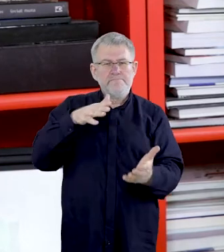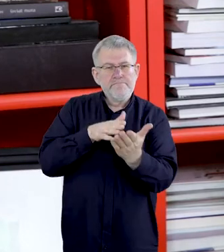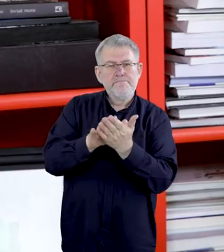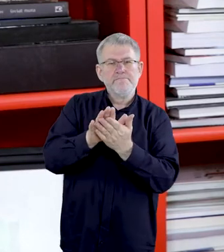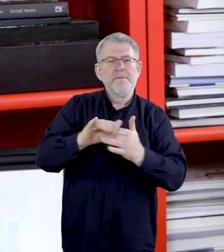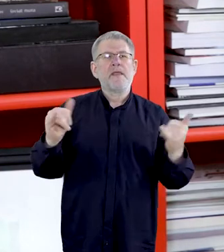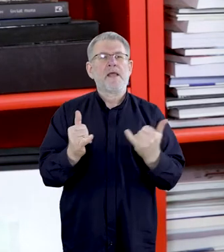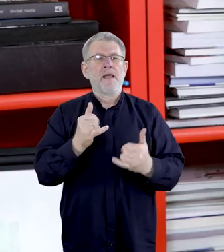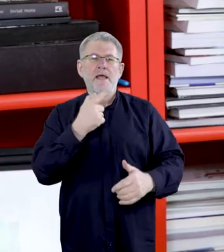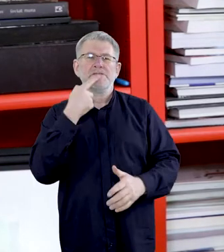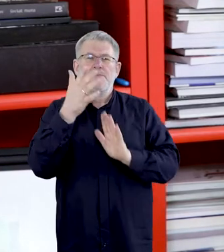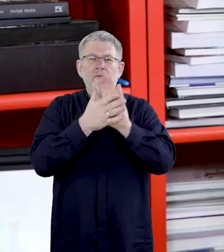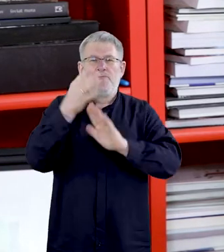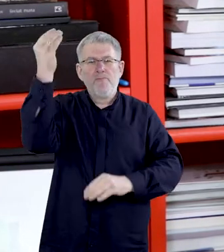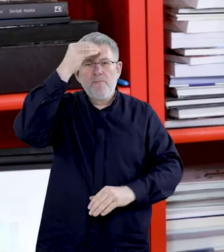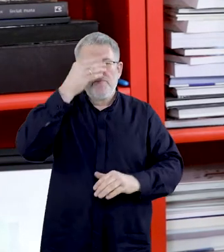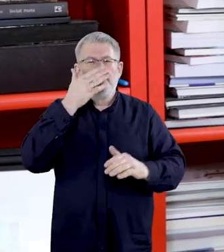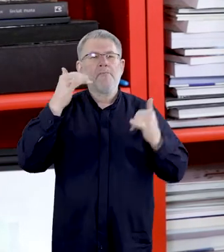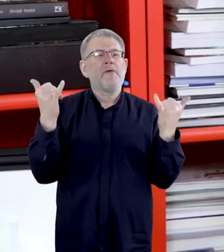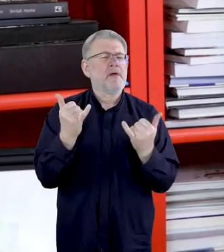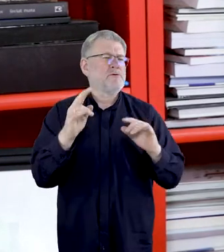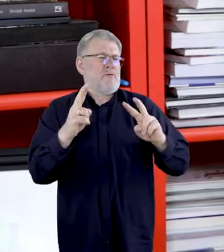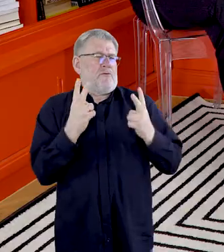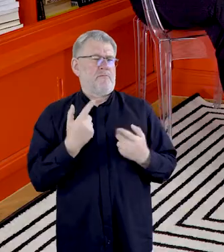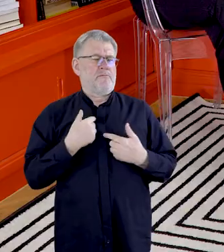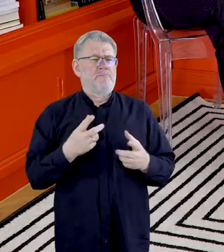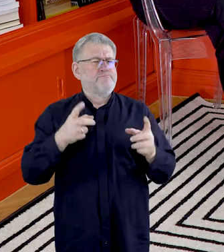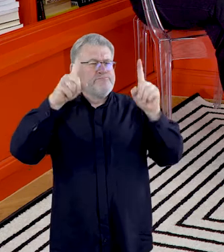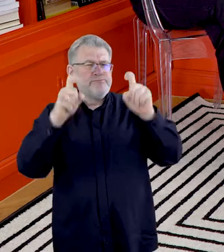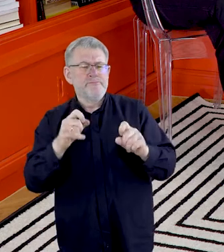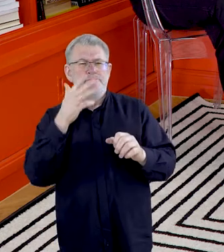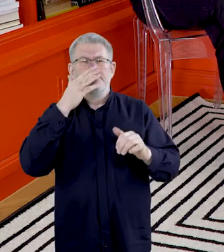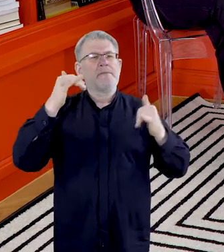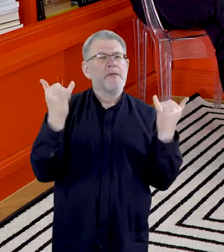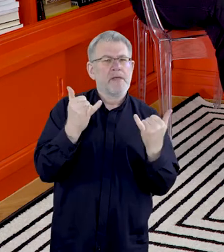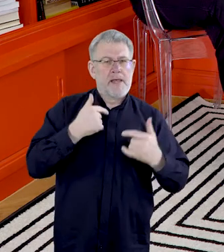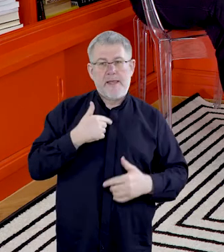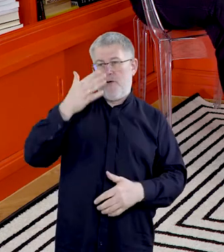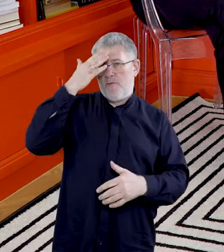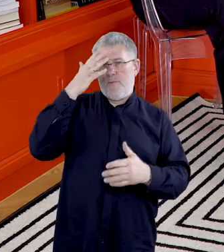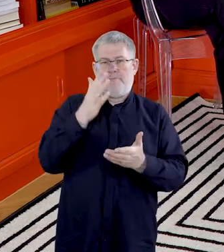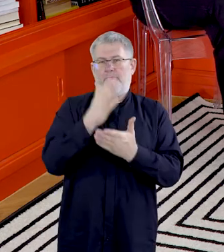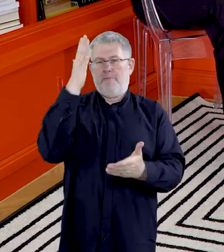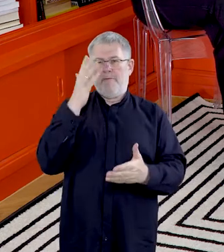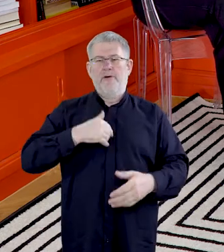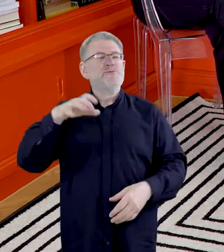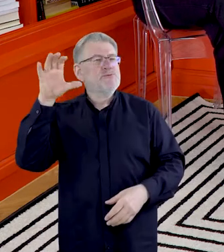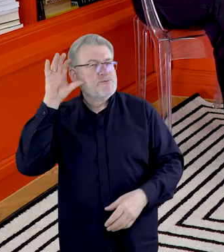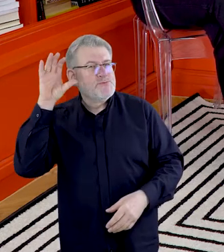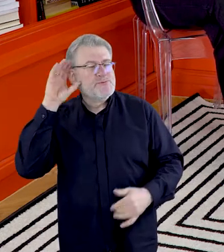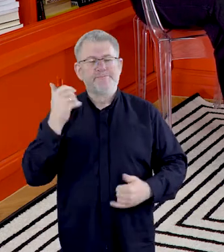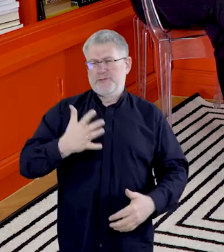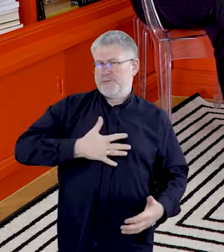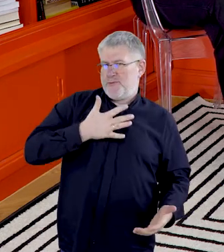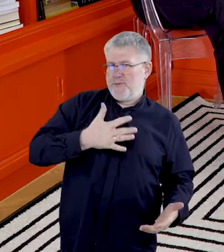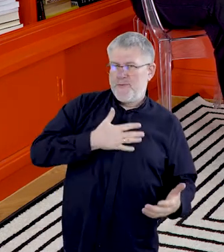języka migowego? Skąd się to wzięło? Jak powstał ten początek? Ja umiem tylko, co słychać? Jak się